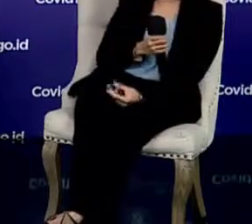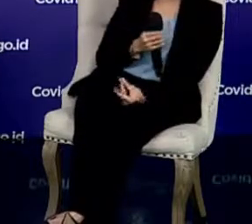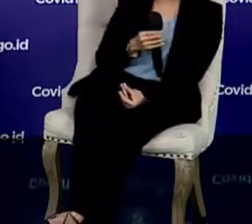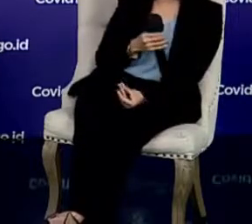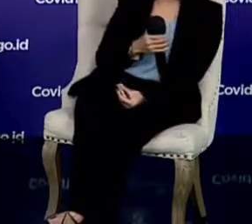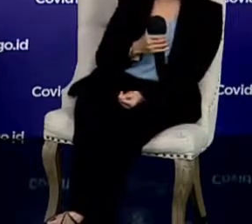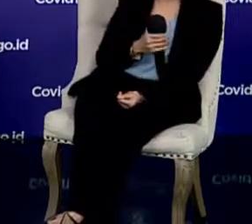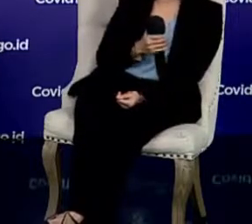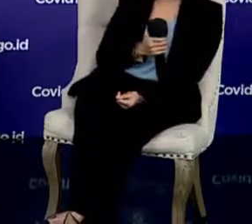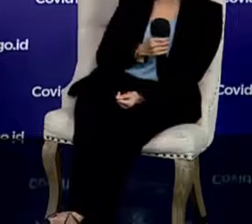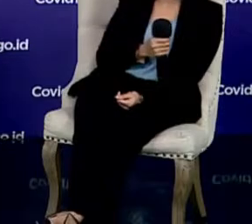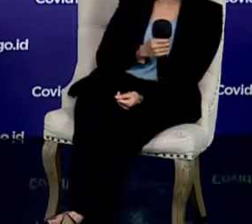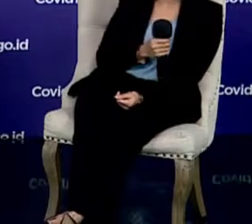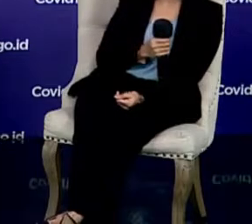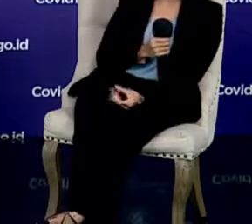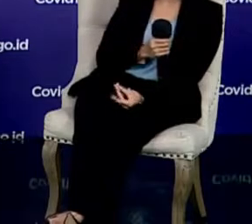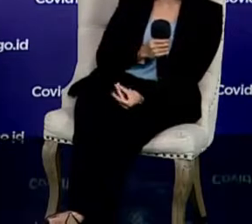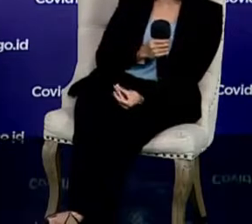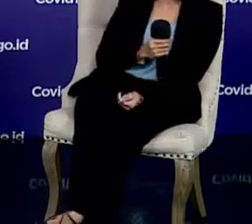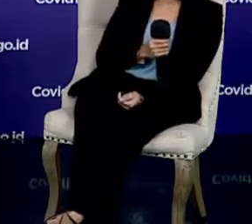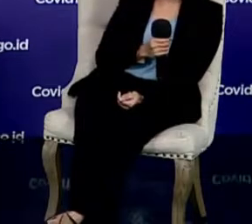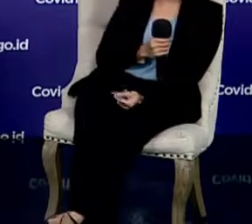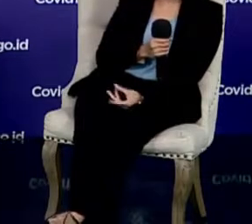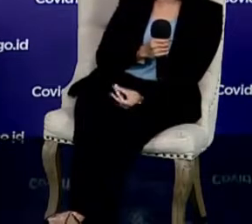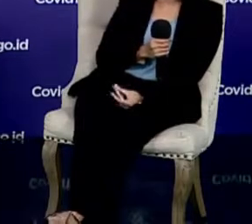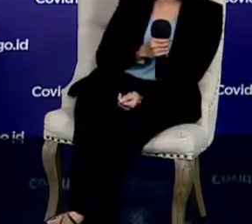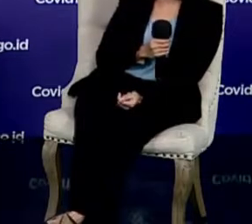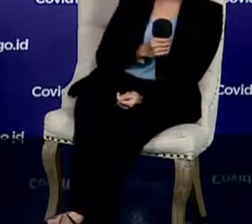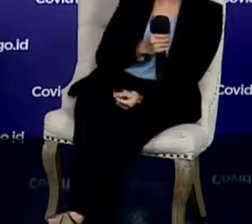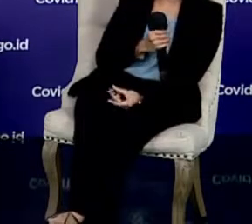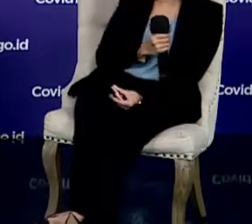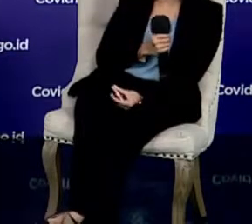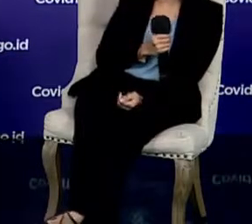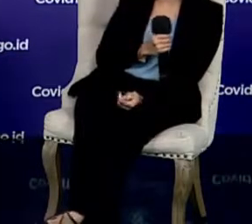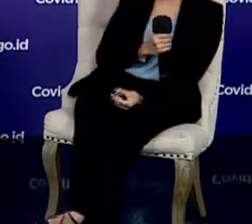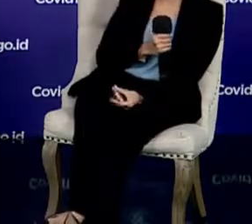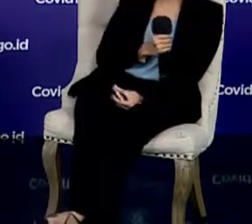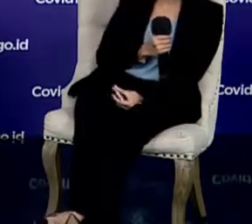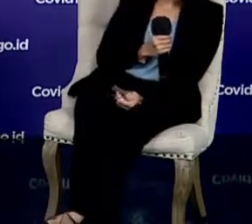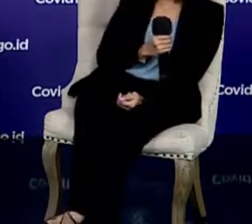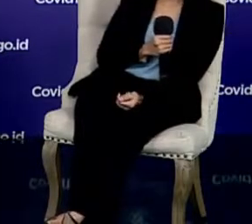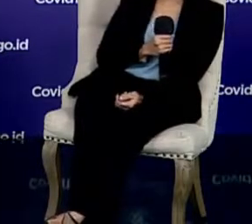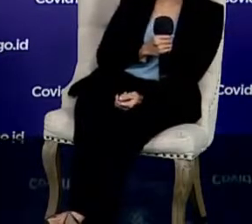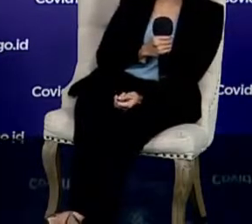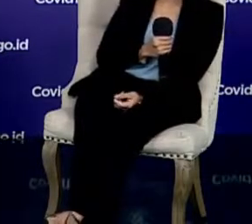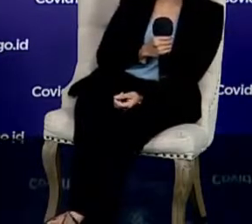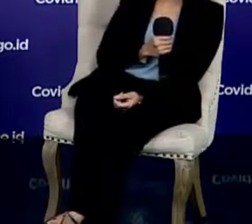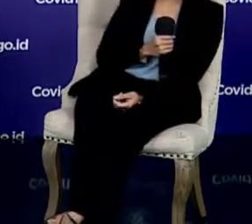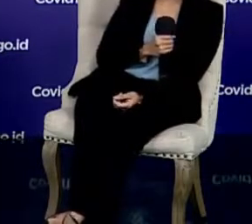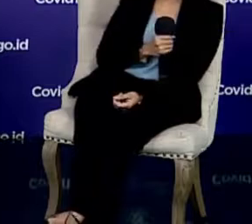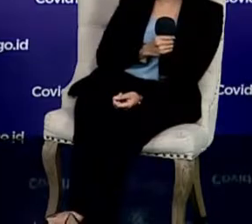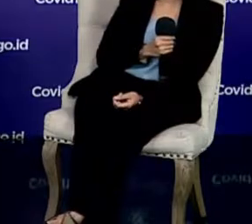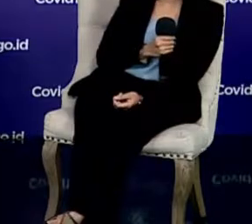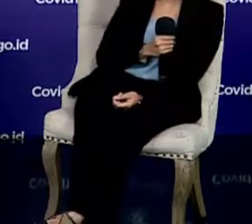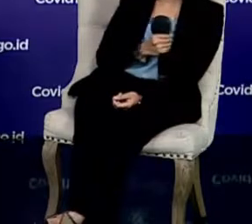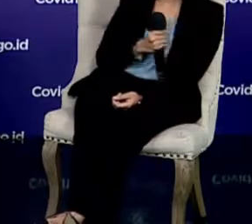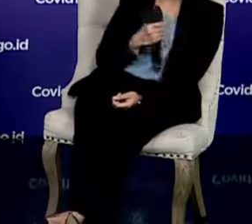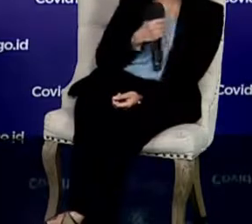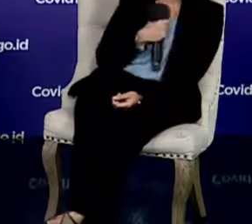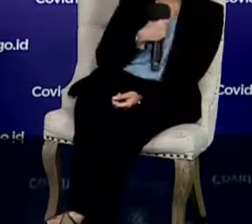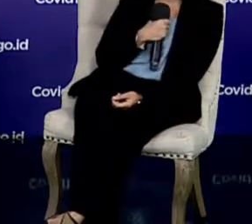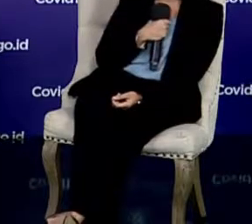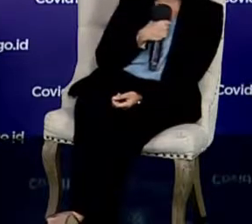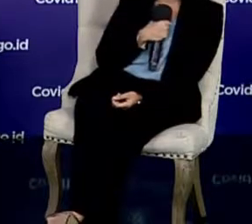Segala nikmat dan anugerah yang kuasa,